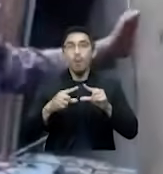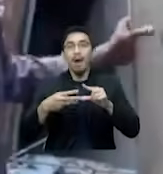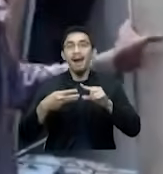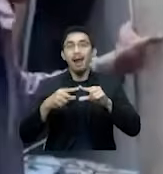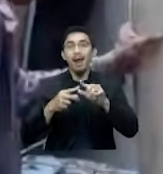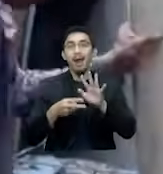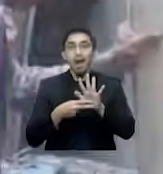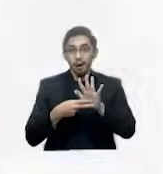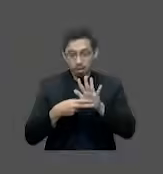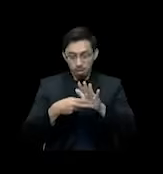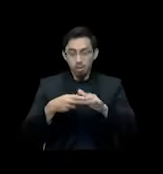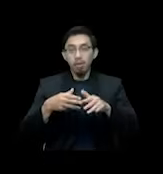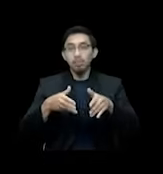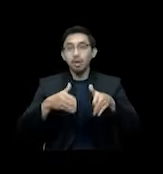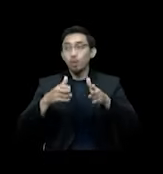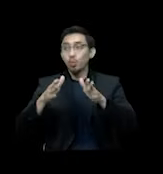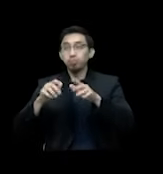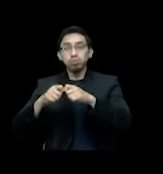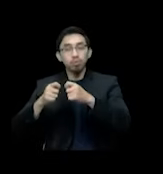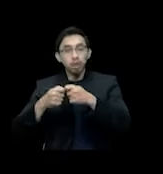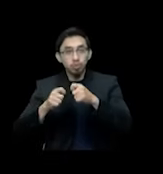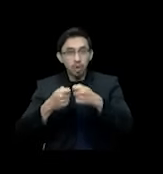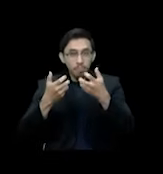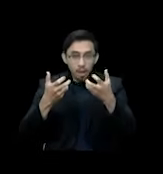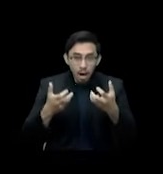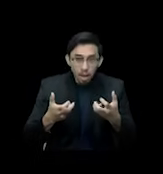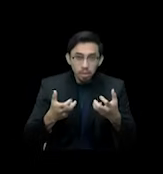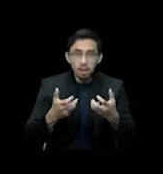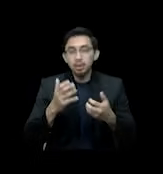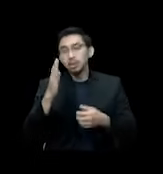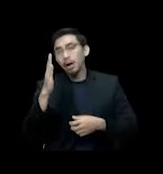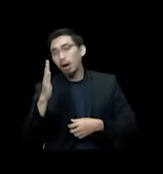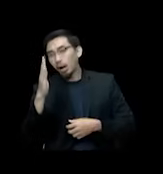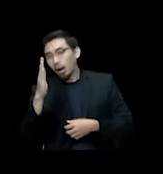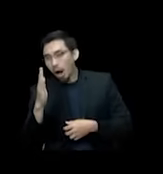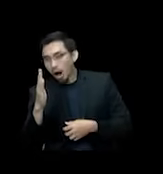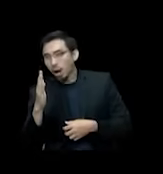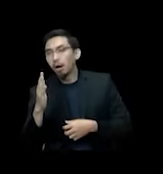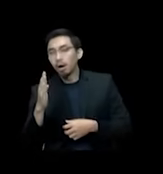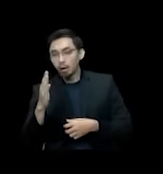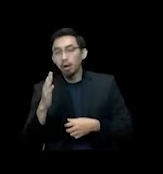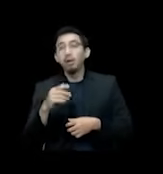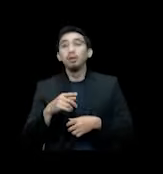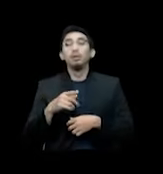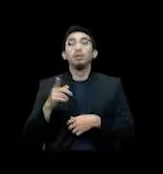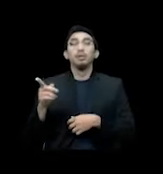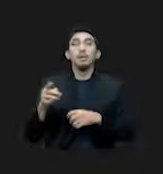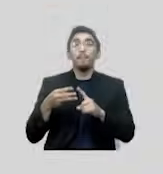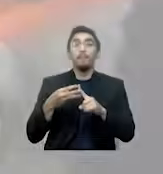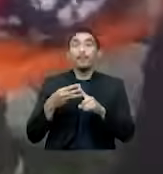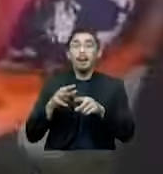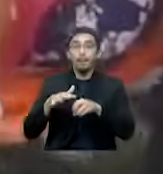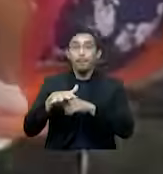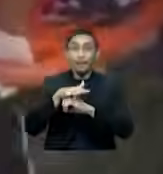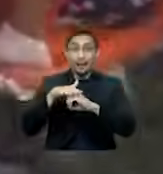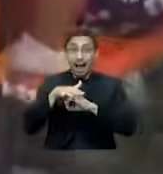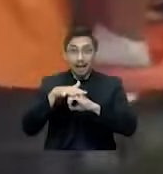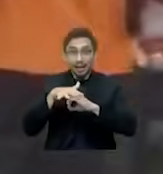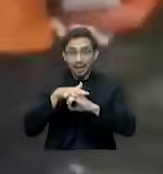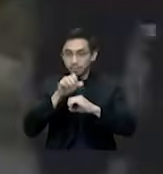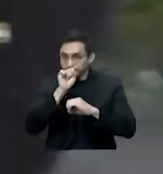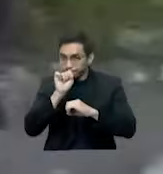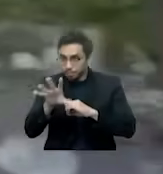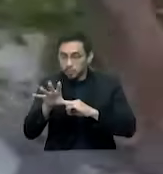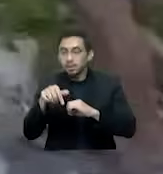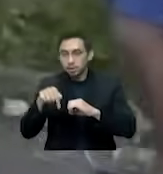sedang. BMKG mencatat ada 193 gempa susulan usai gempa pertama.